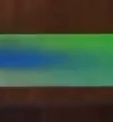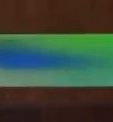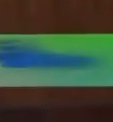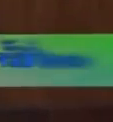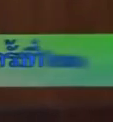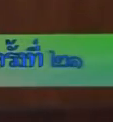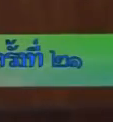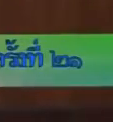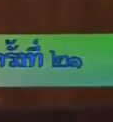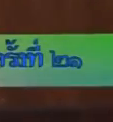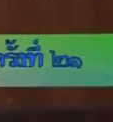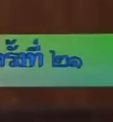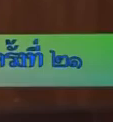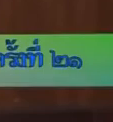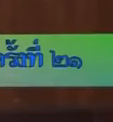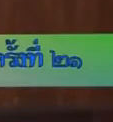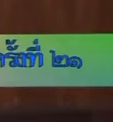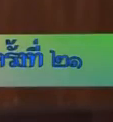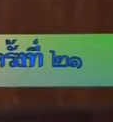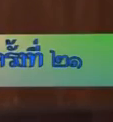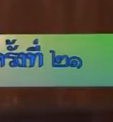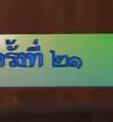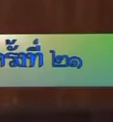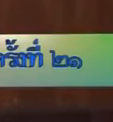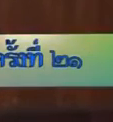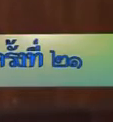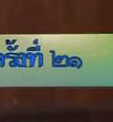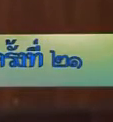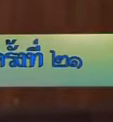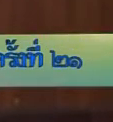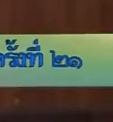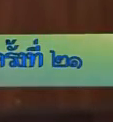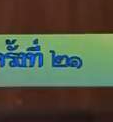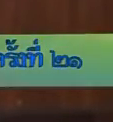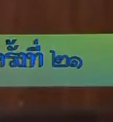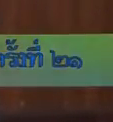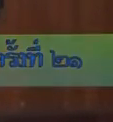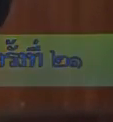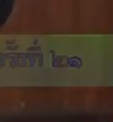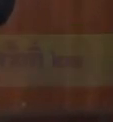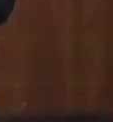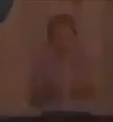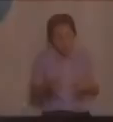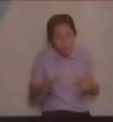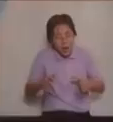องกูคำตอบคือเพระพาเจ้าและธรมชาติไม่ต้องการให้เราสูนพัดครับ